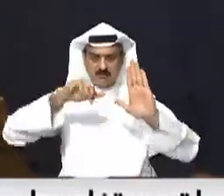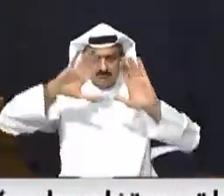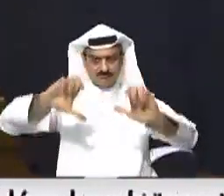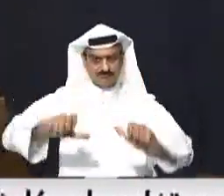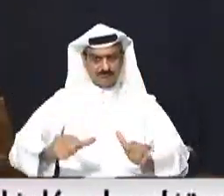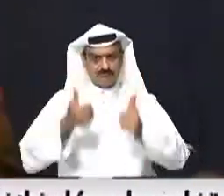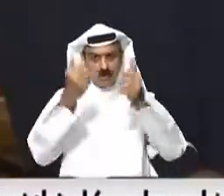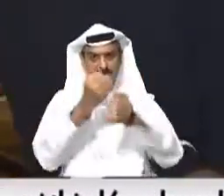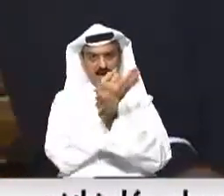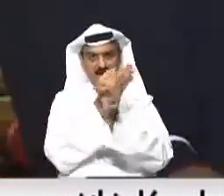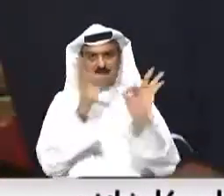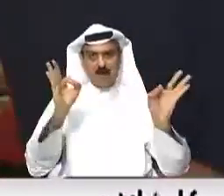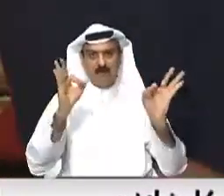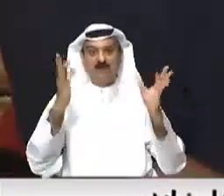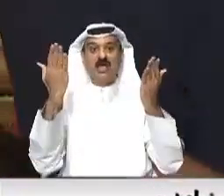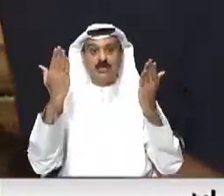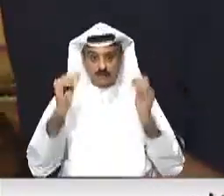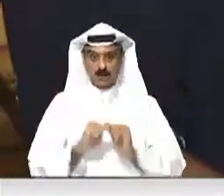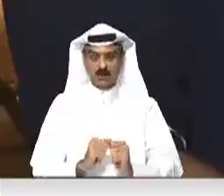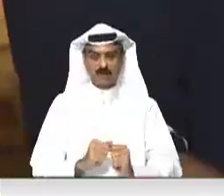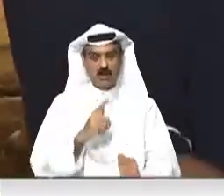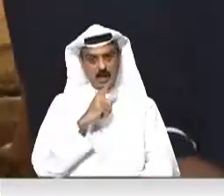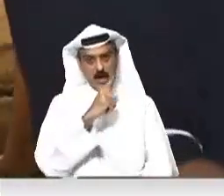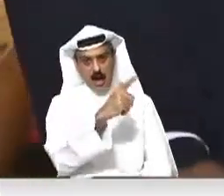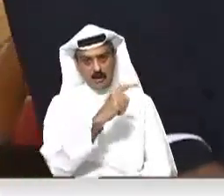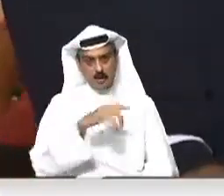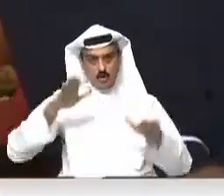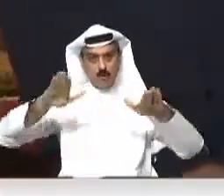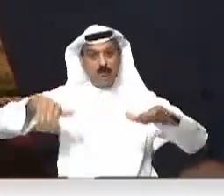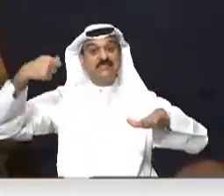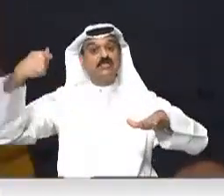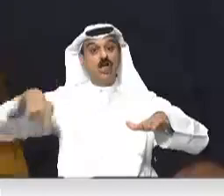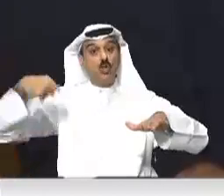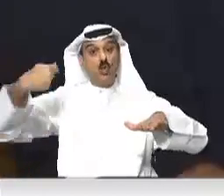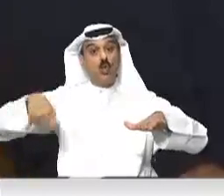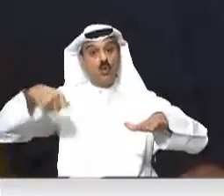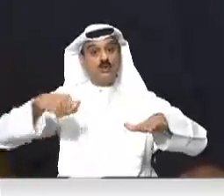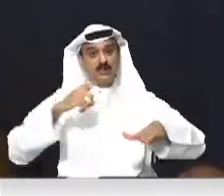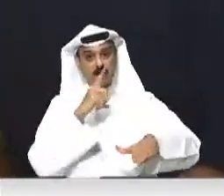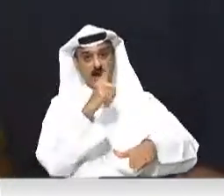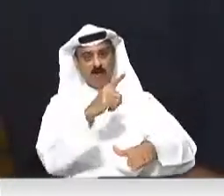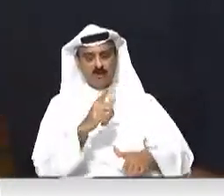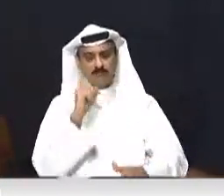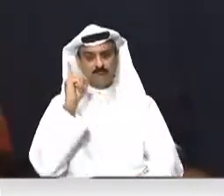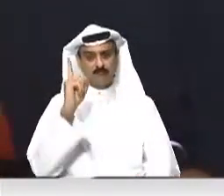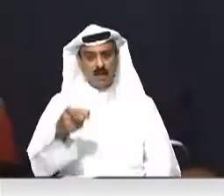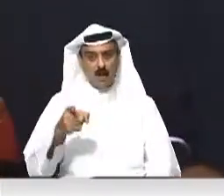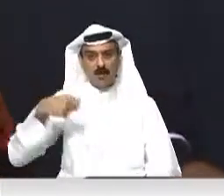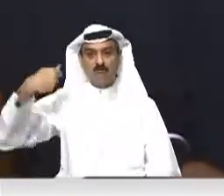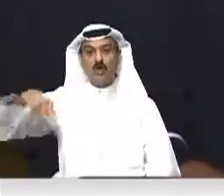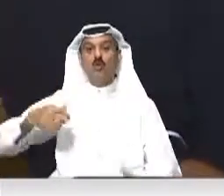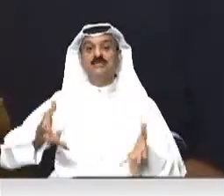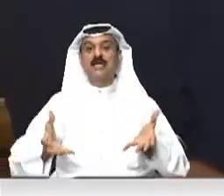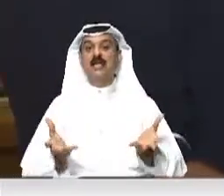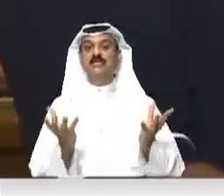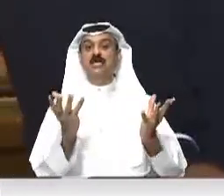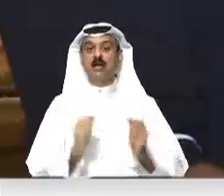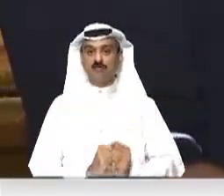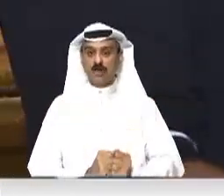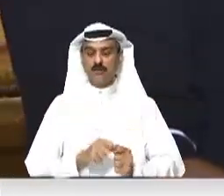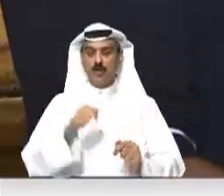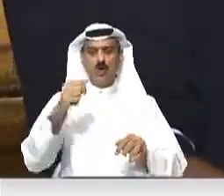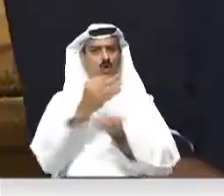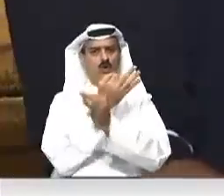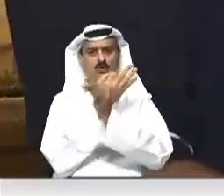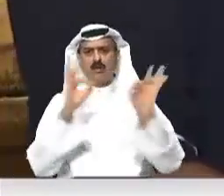لهذه المحافظات. وأحب أن أشير إلى أن مجلس الوزراء الموقر قد كلف معالي وزير الأشغال وجميع